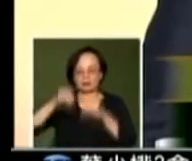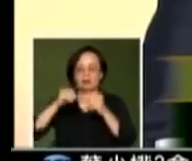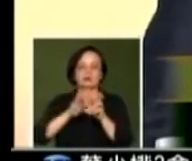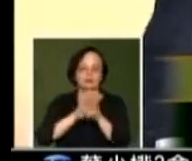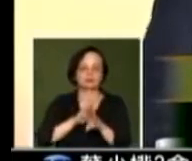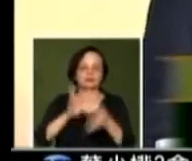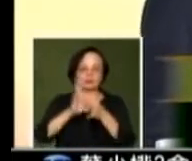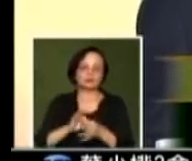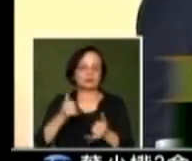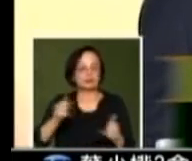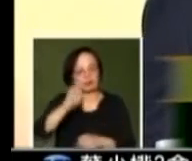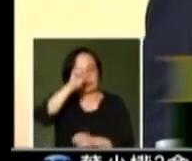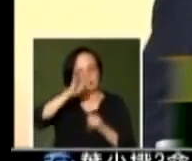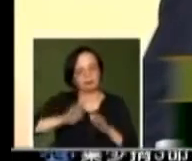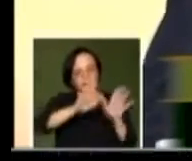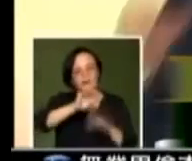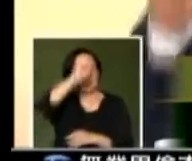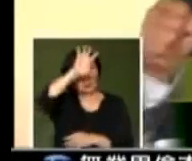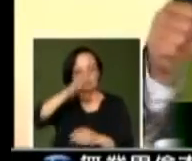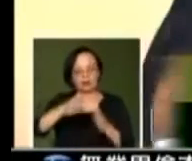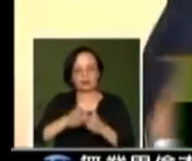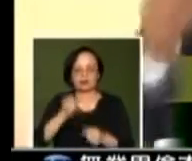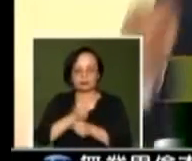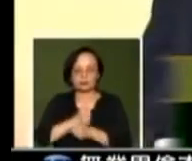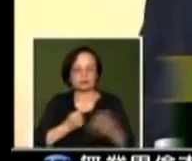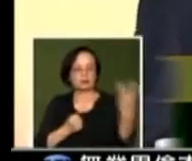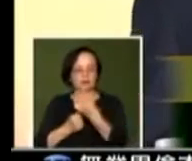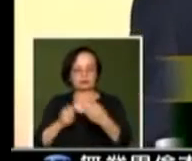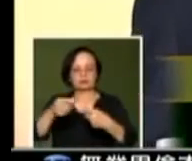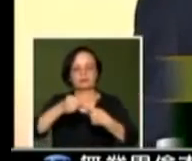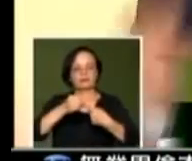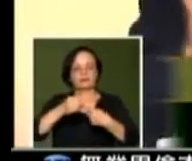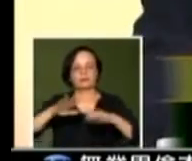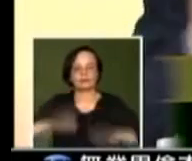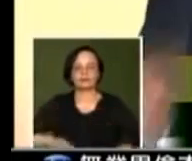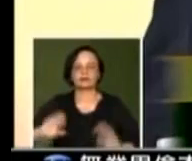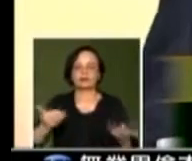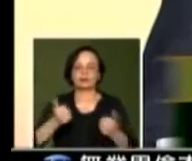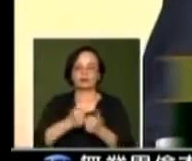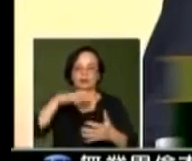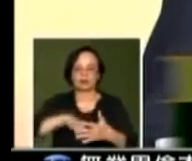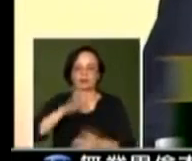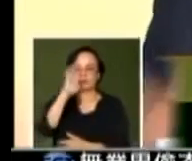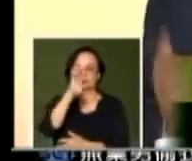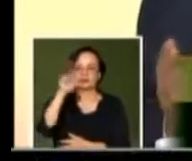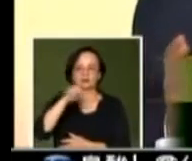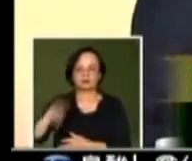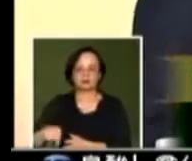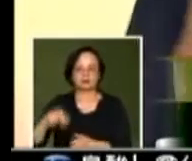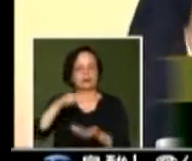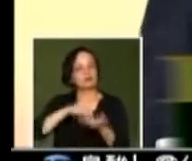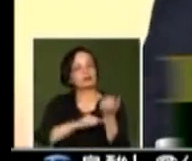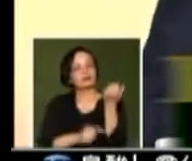以民进党爱有三项来做。第一项，进咱的国会有40个立法委员，一